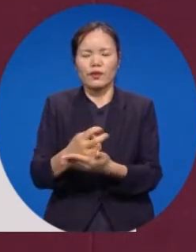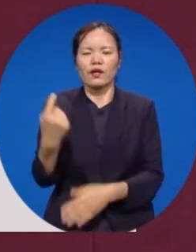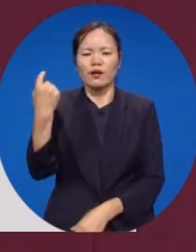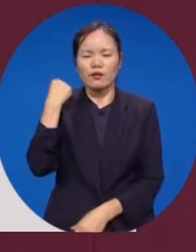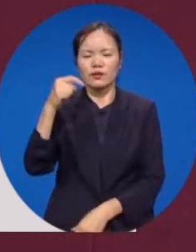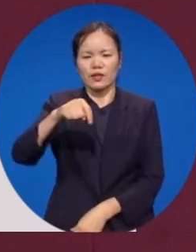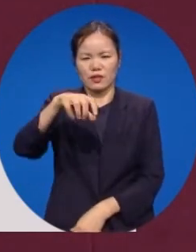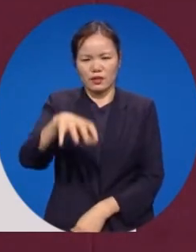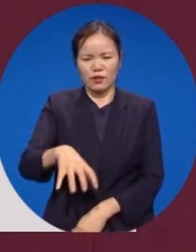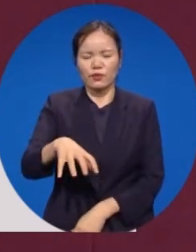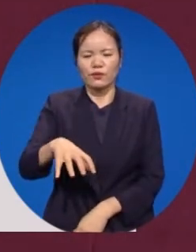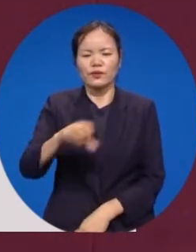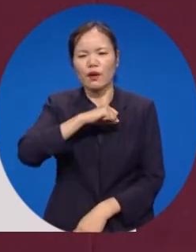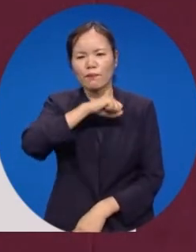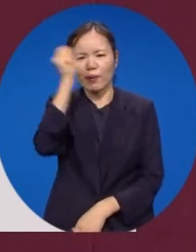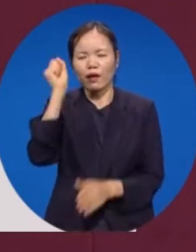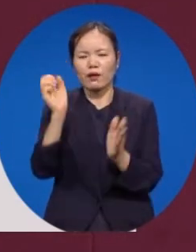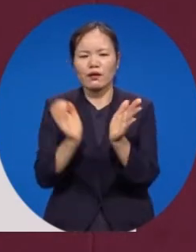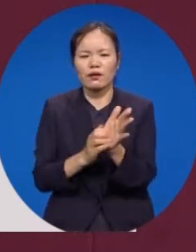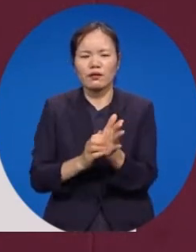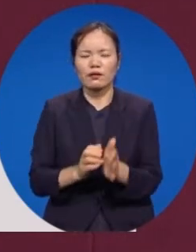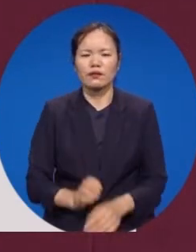국회 본회의에서 통과되었습니다.